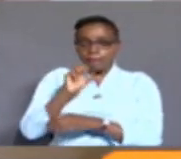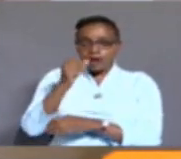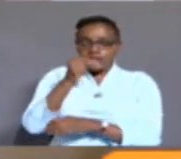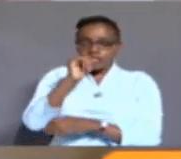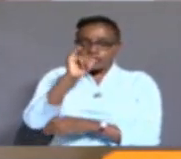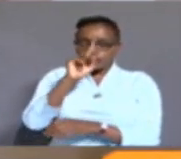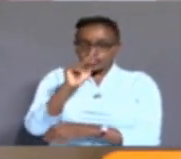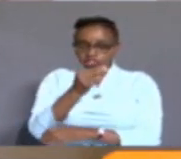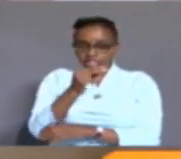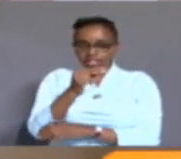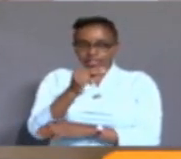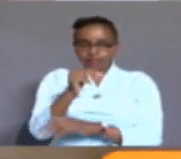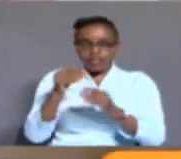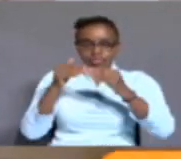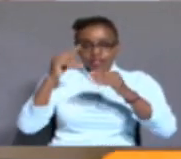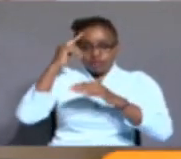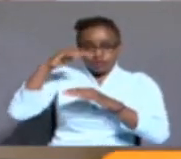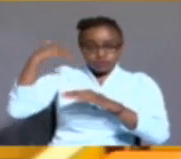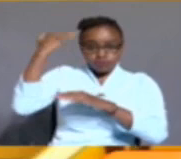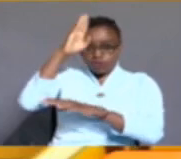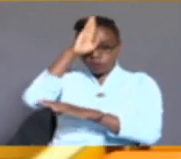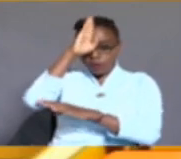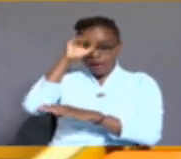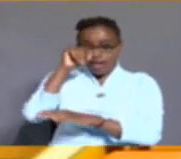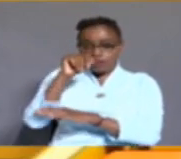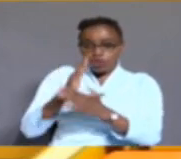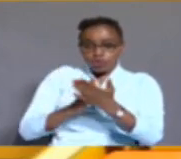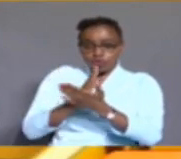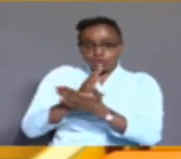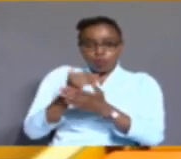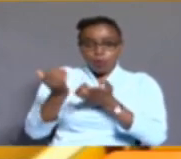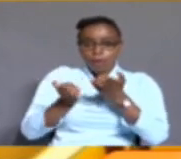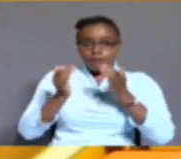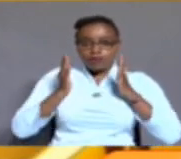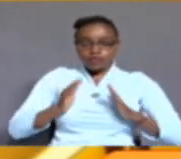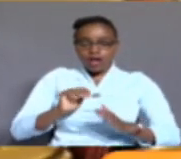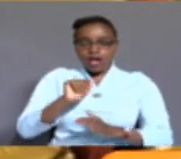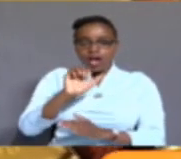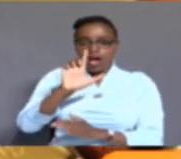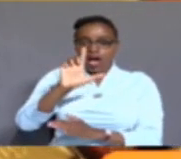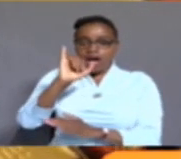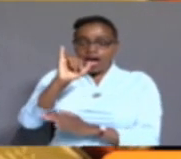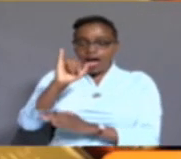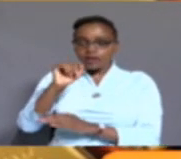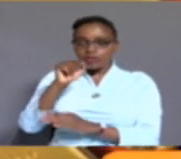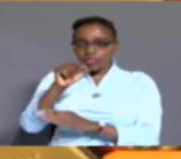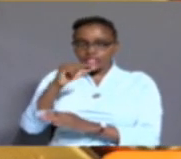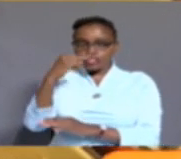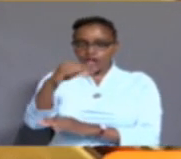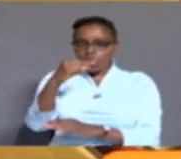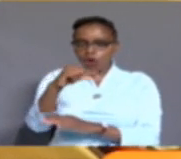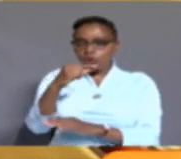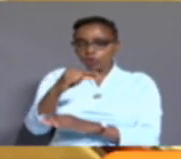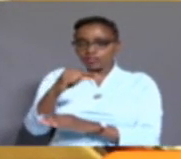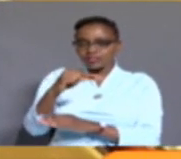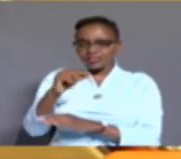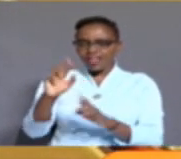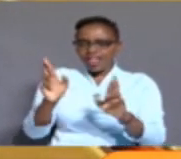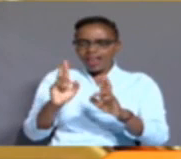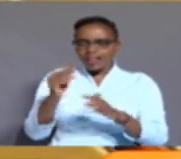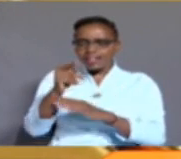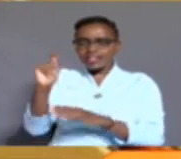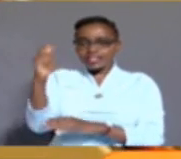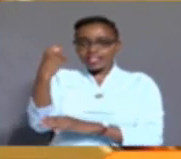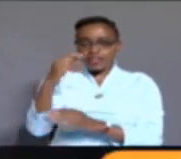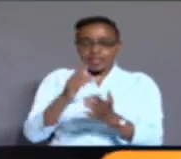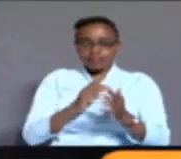Al Maktoum, kiongozi wa Emirati ya Dubai, kupitia mfanyabiashara Ali Zandi, kwa dhahabu hiyo ilikuwa nchini tayari